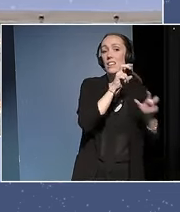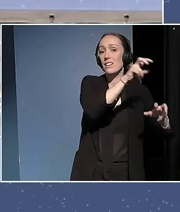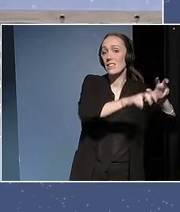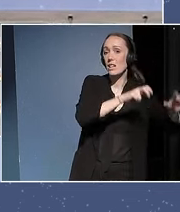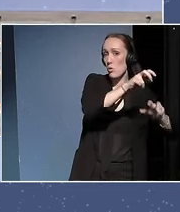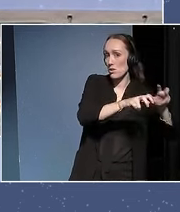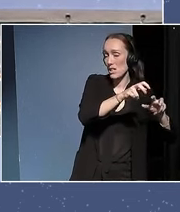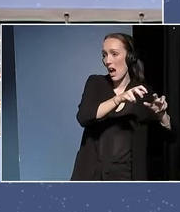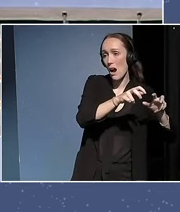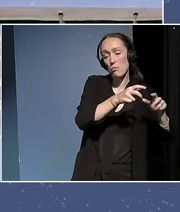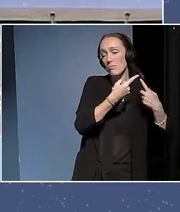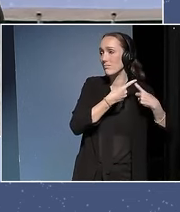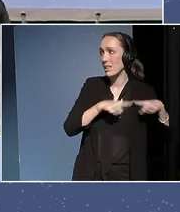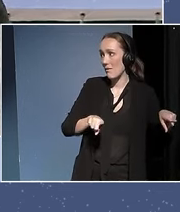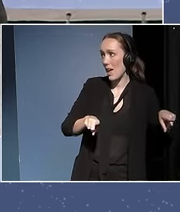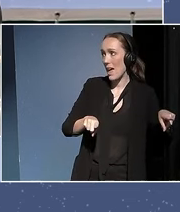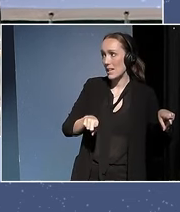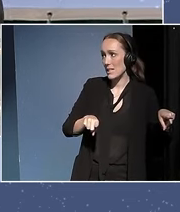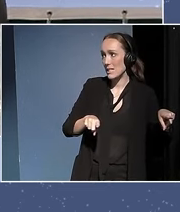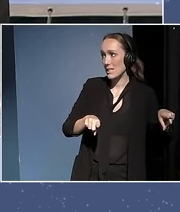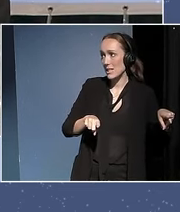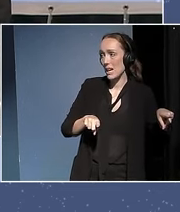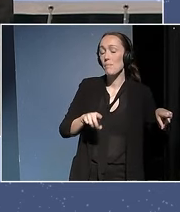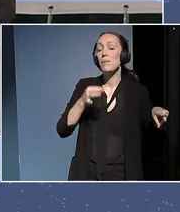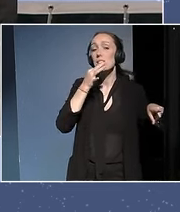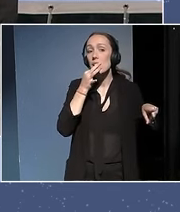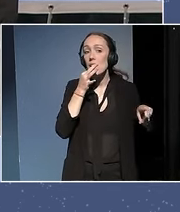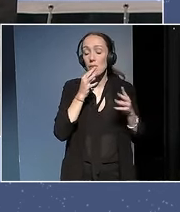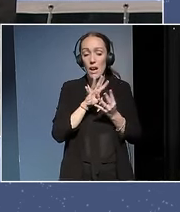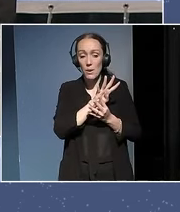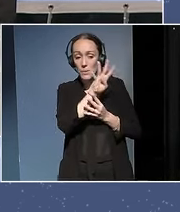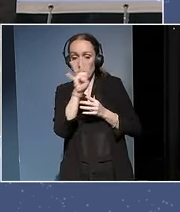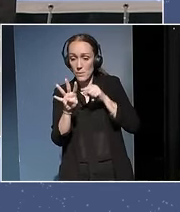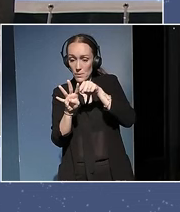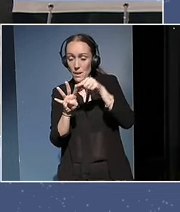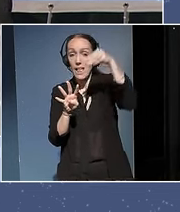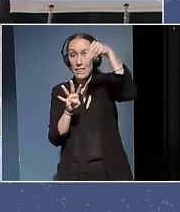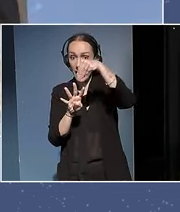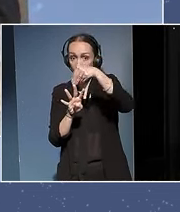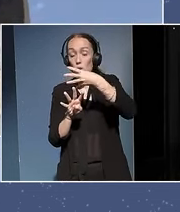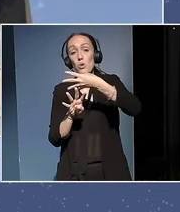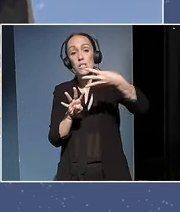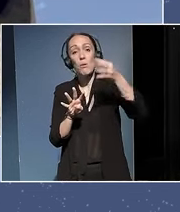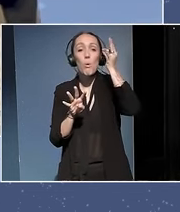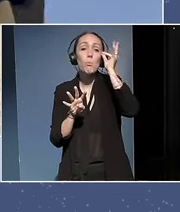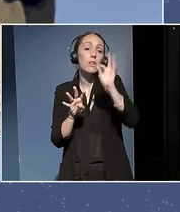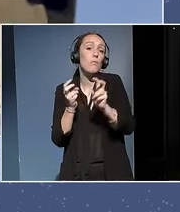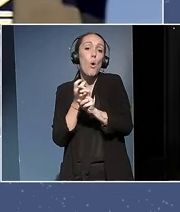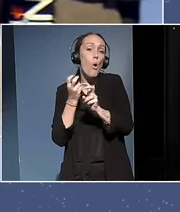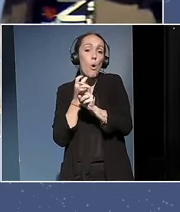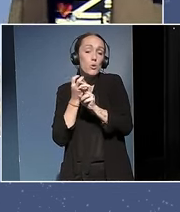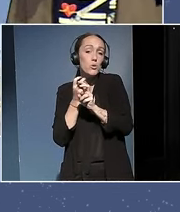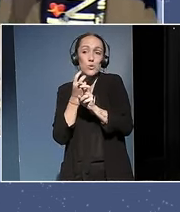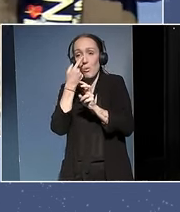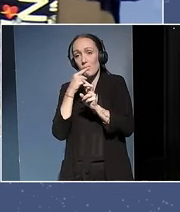pelle Ma era il sangue che nutriva la spina durante la crescita la spina Esatto in più quello che si è visto è che la